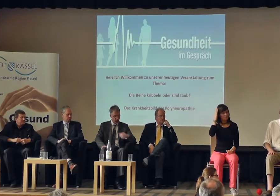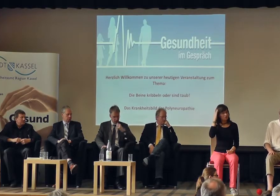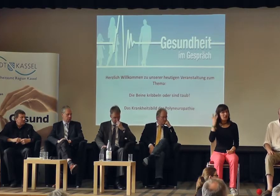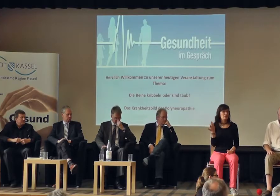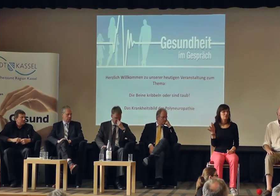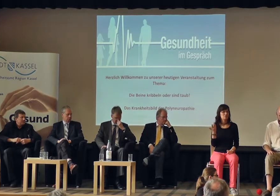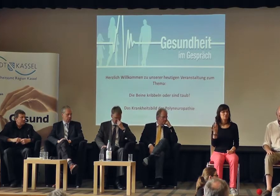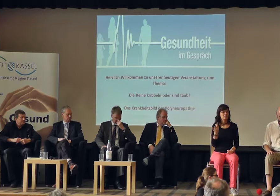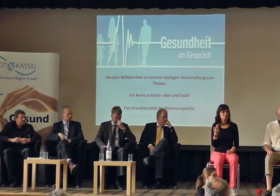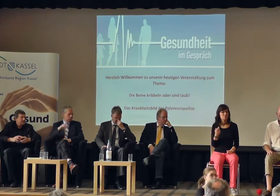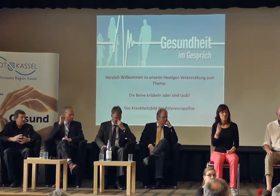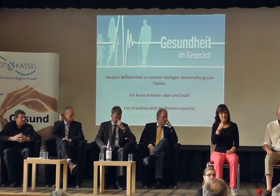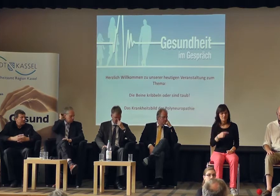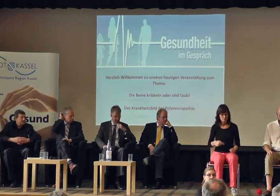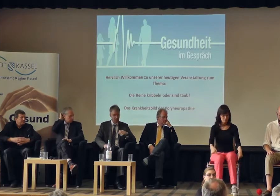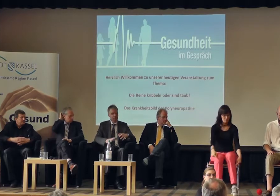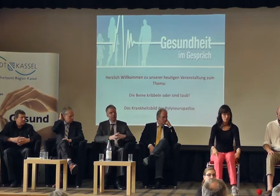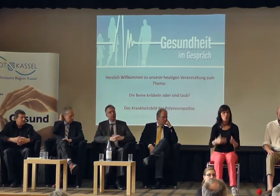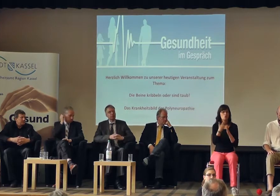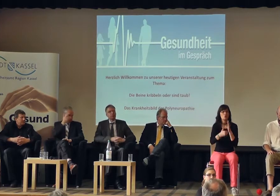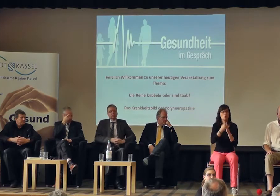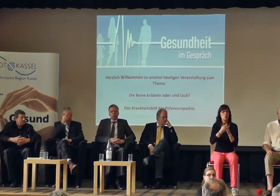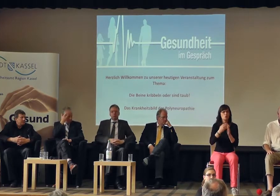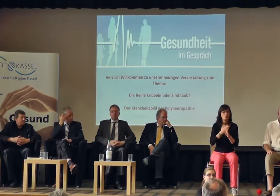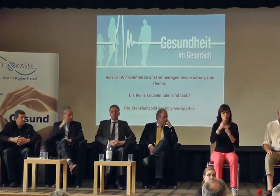Rücksturmförderung bei Durchblutungsstörungen und aus der